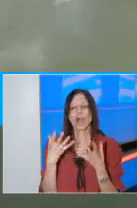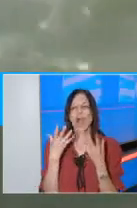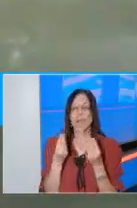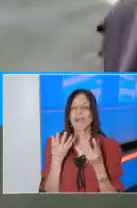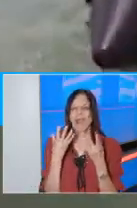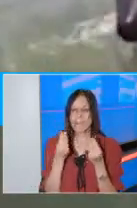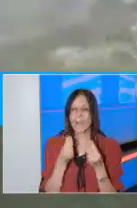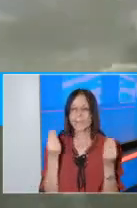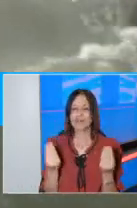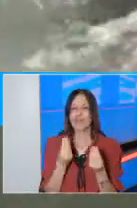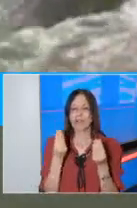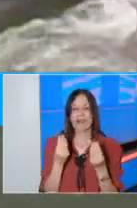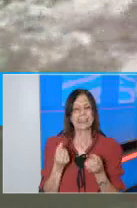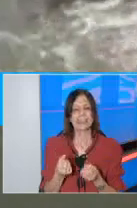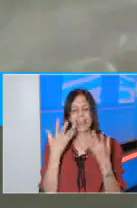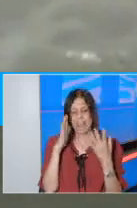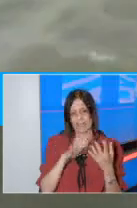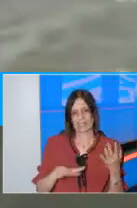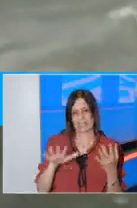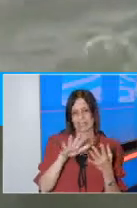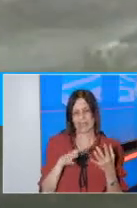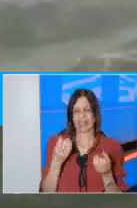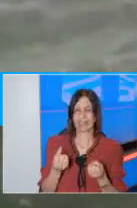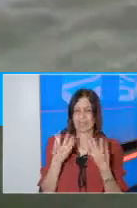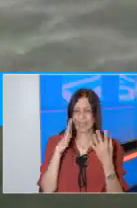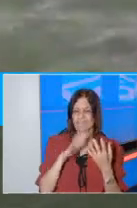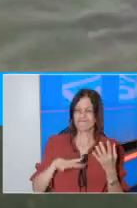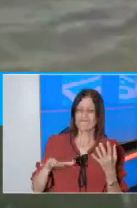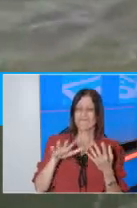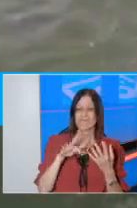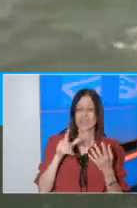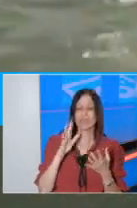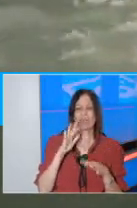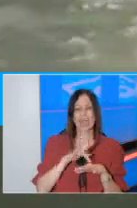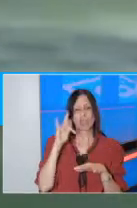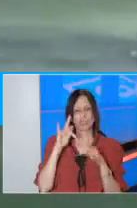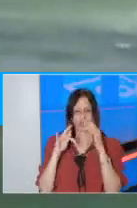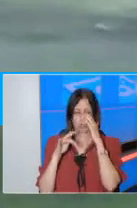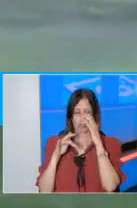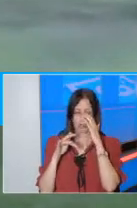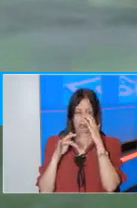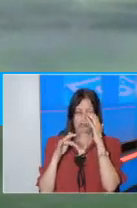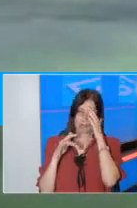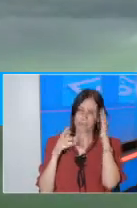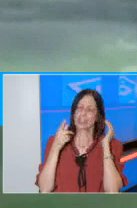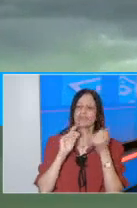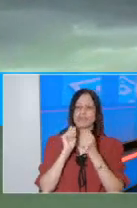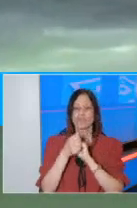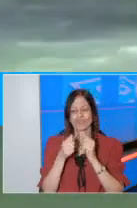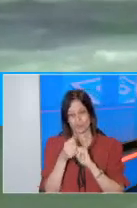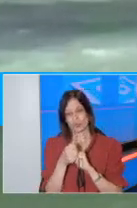על משאבי הטבע ועל הסביבה הטבעית שלנו ועל המערכות האקולוגיות הכל כך רגישות, שנמצאות גם תחת השינויים